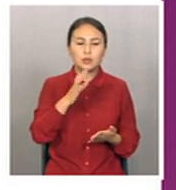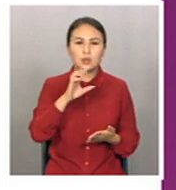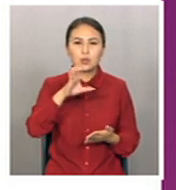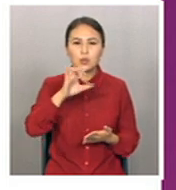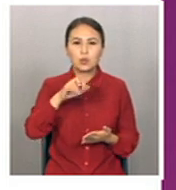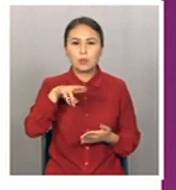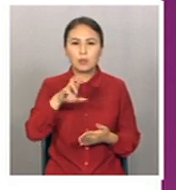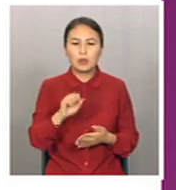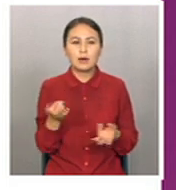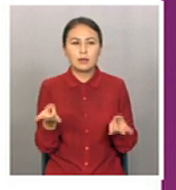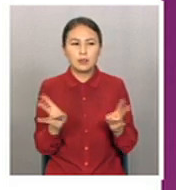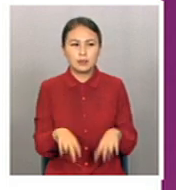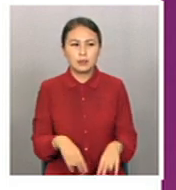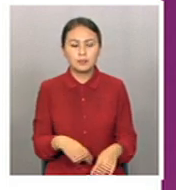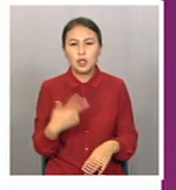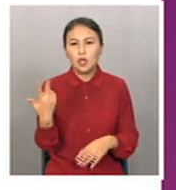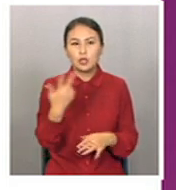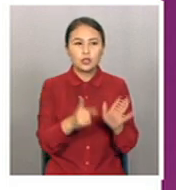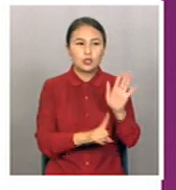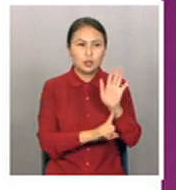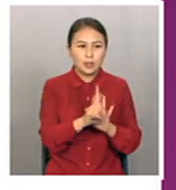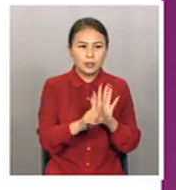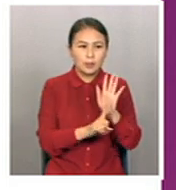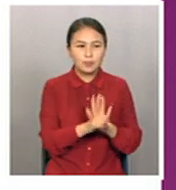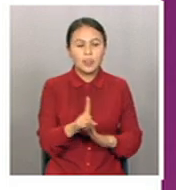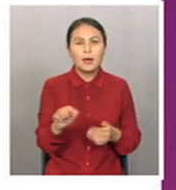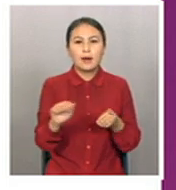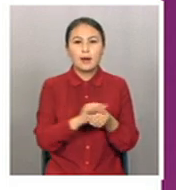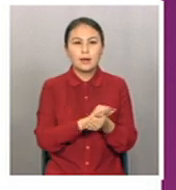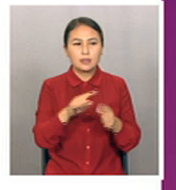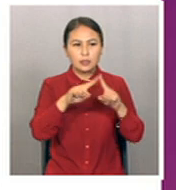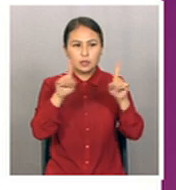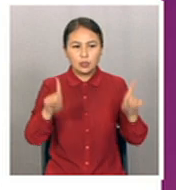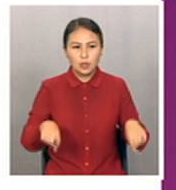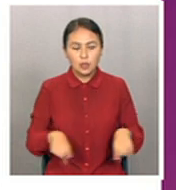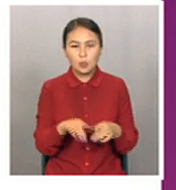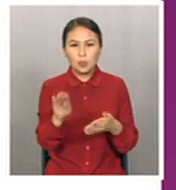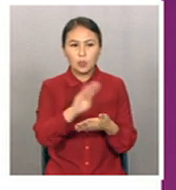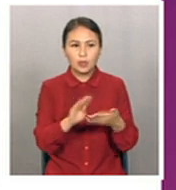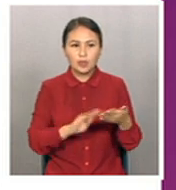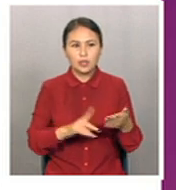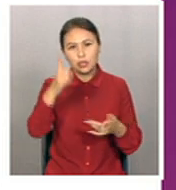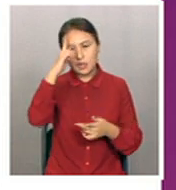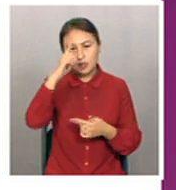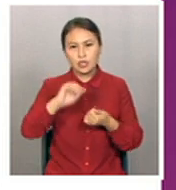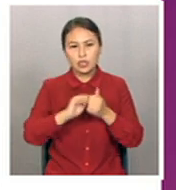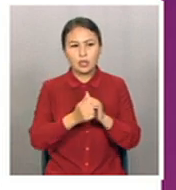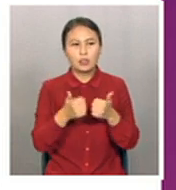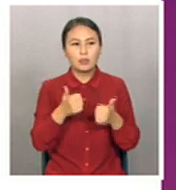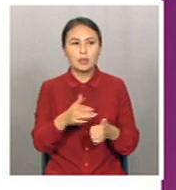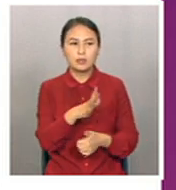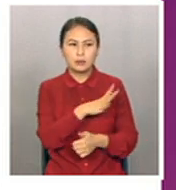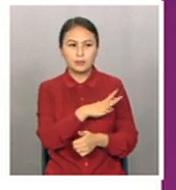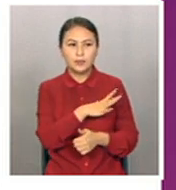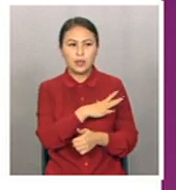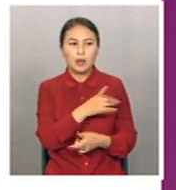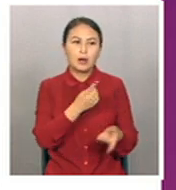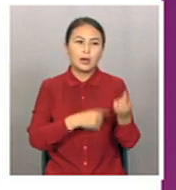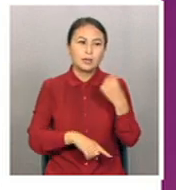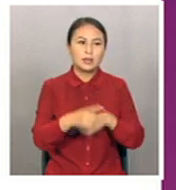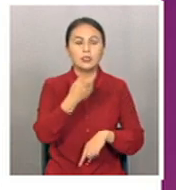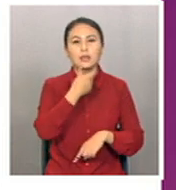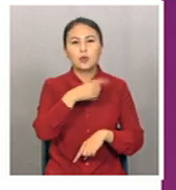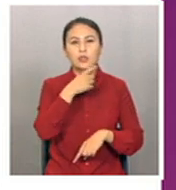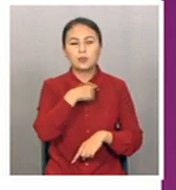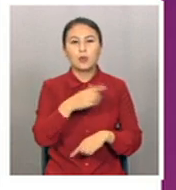сұлбасы қалады. Үшінші қадам. Қағазға түскен өлең жадыда жақсы жатталады.